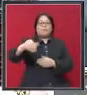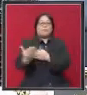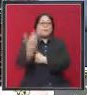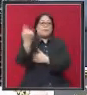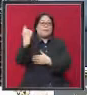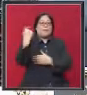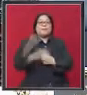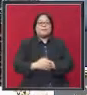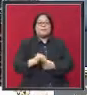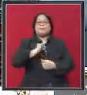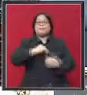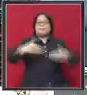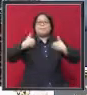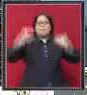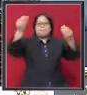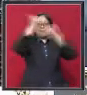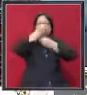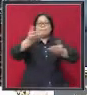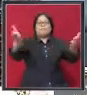pagi tadi, sukacita